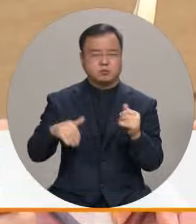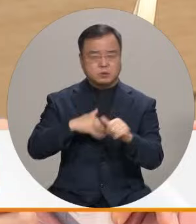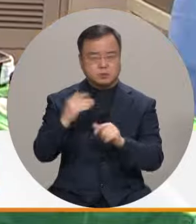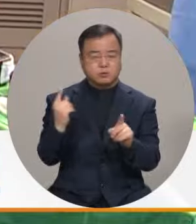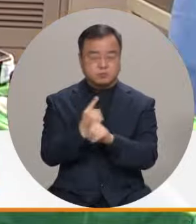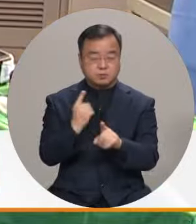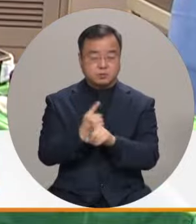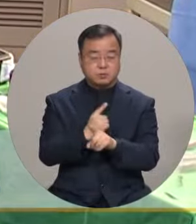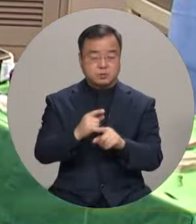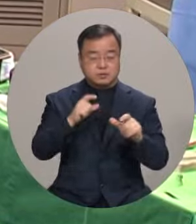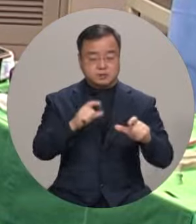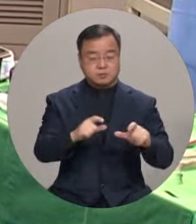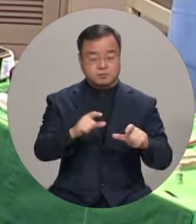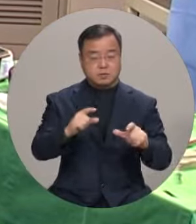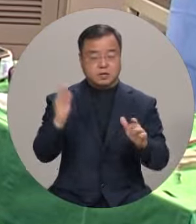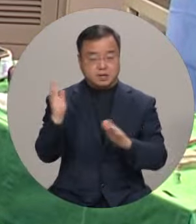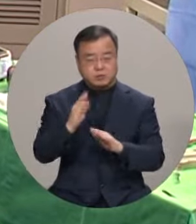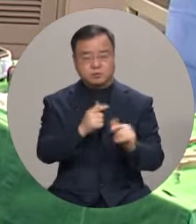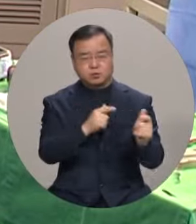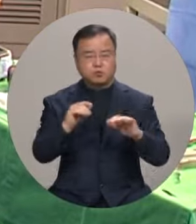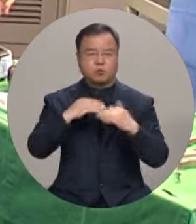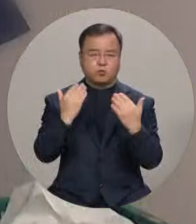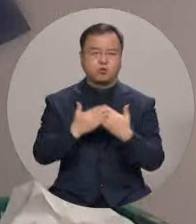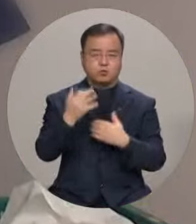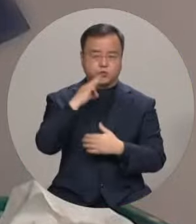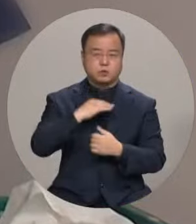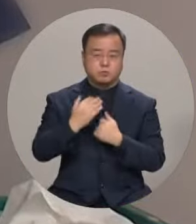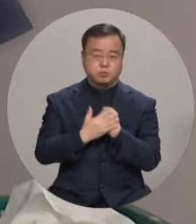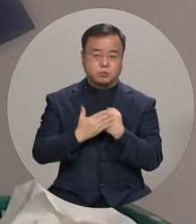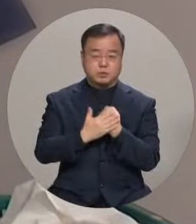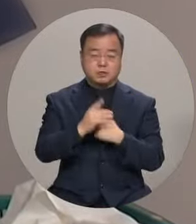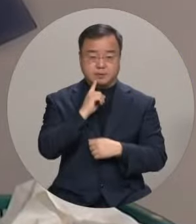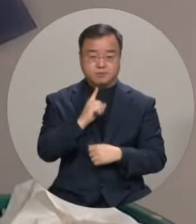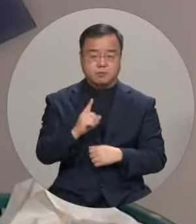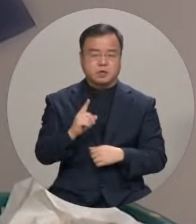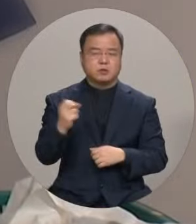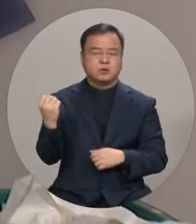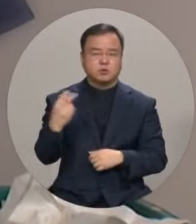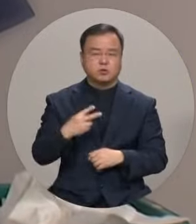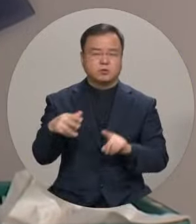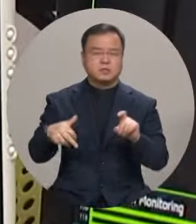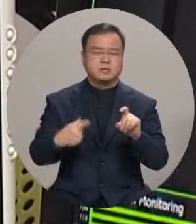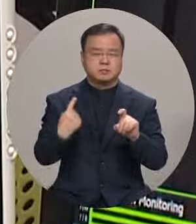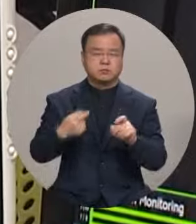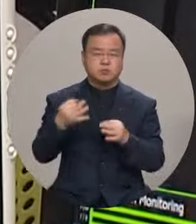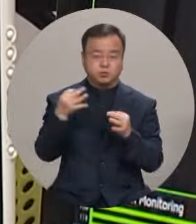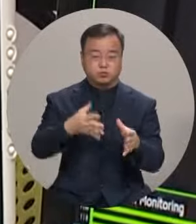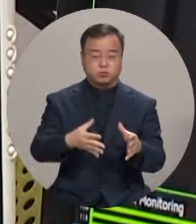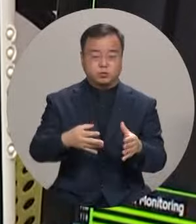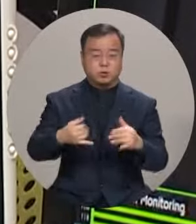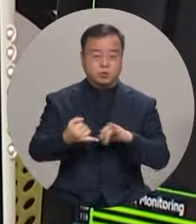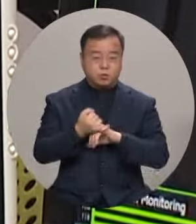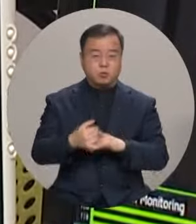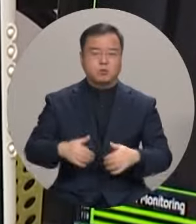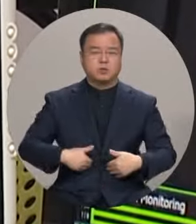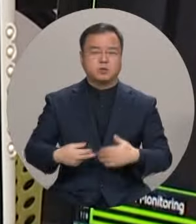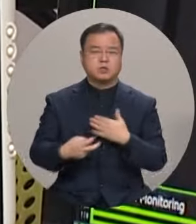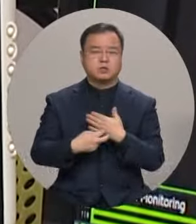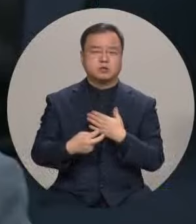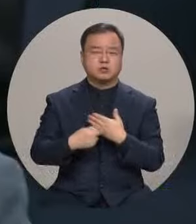겁니다 또는 2028년까지 10조원 이상을 투자해 필수 의료 수가를 집중 인상하기로